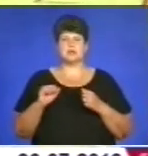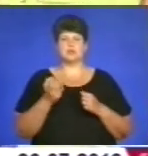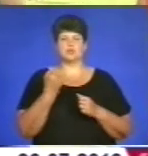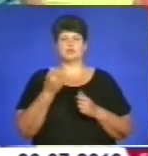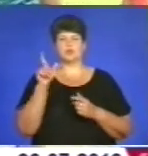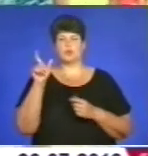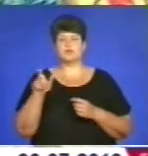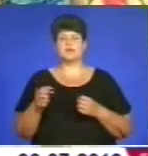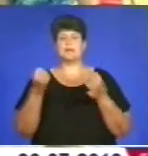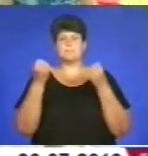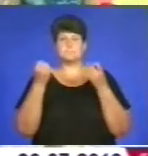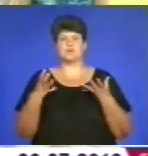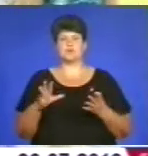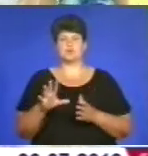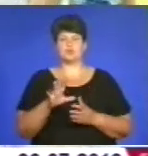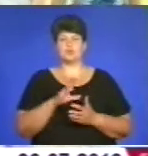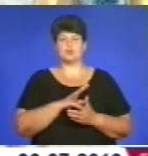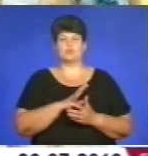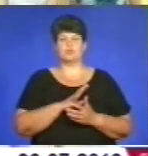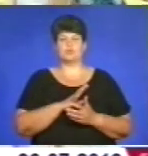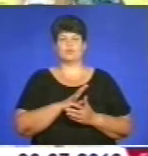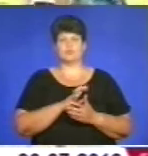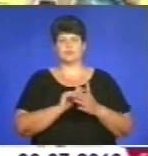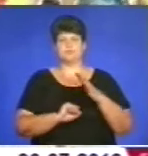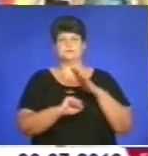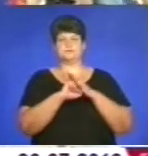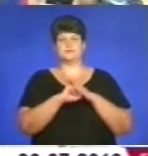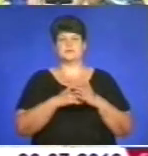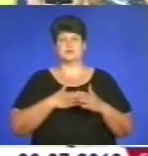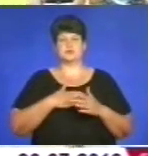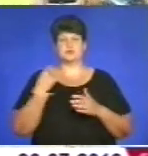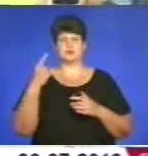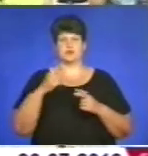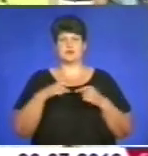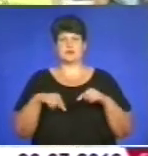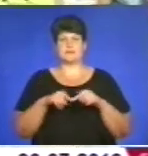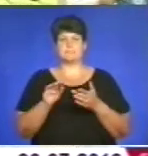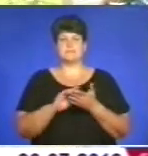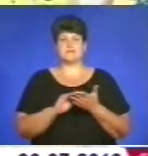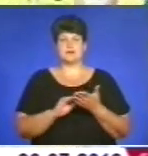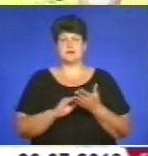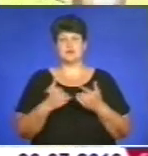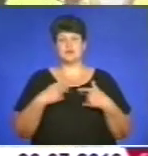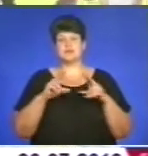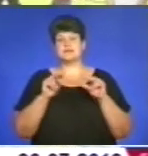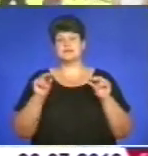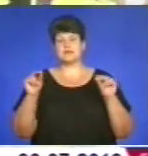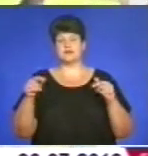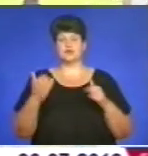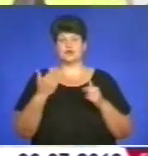людина. Він просто був цементом для нашої обласної організації письменницької. І я щасливий, що